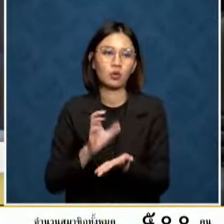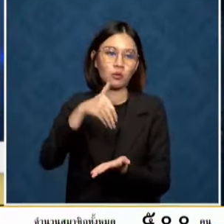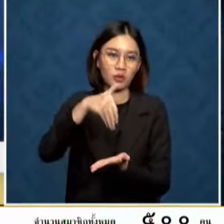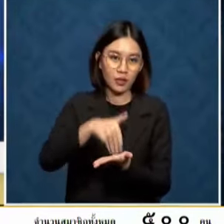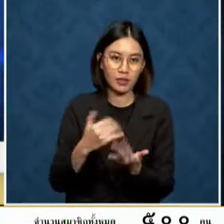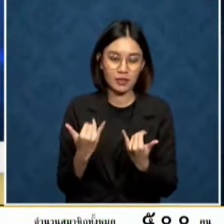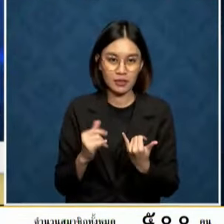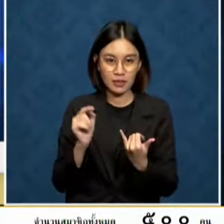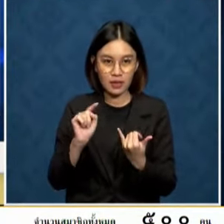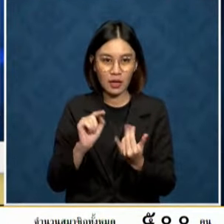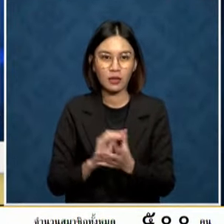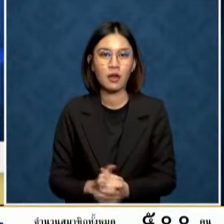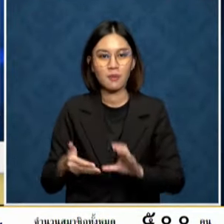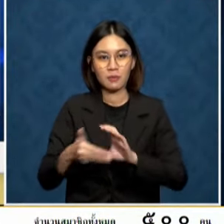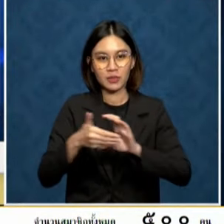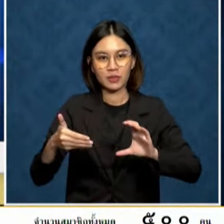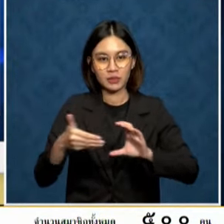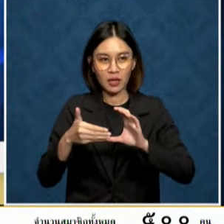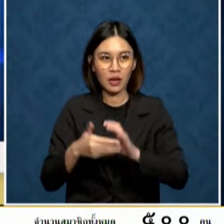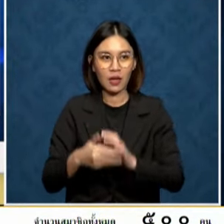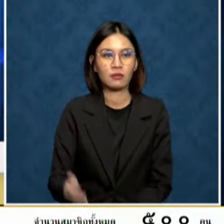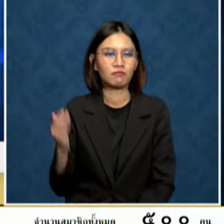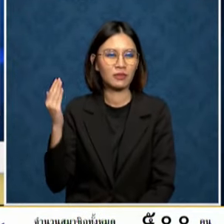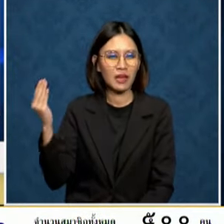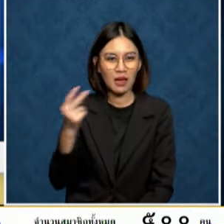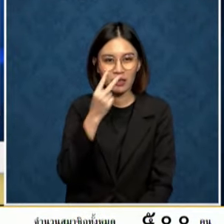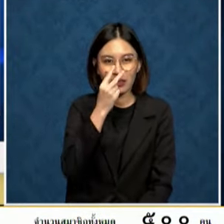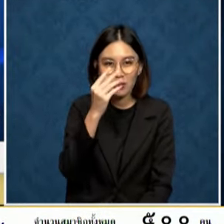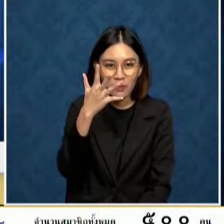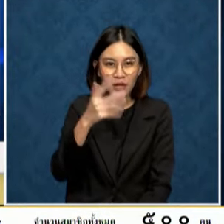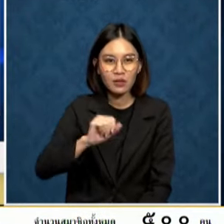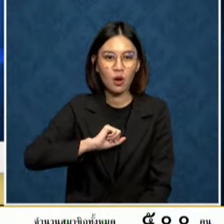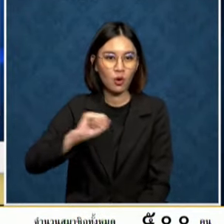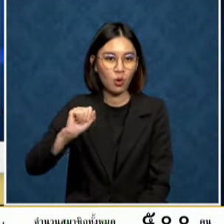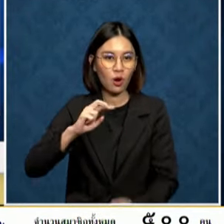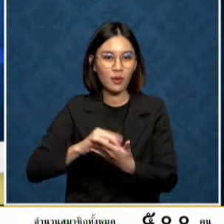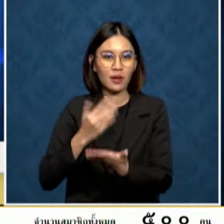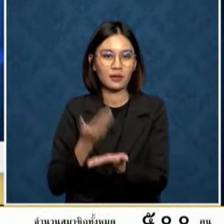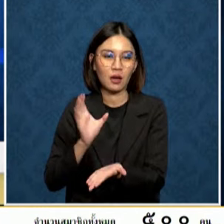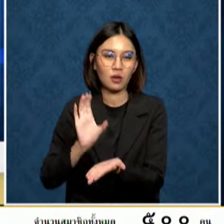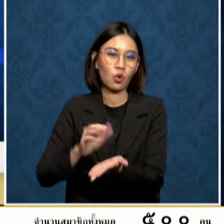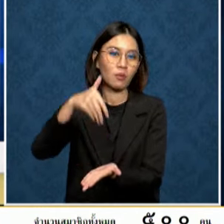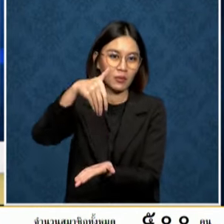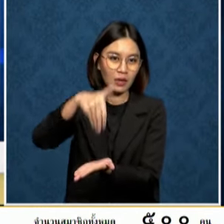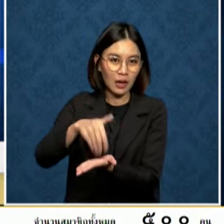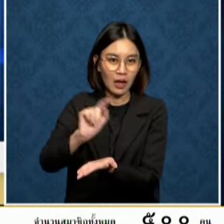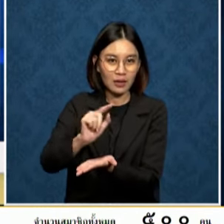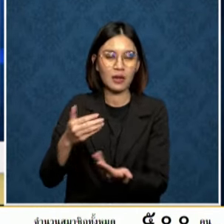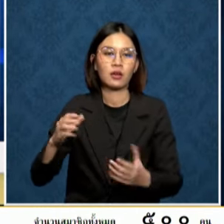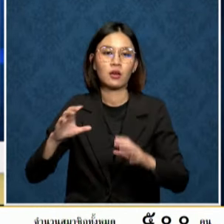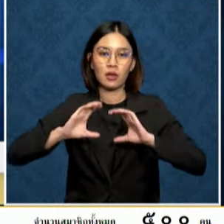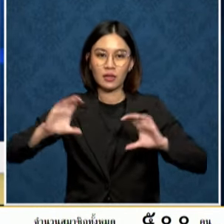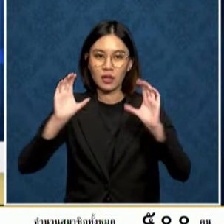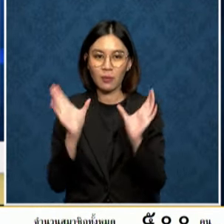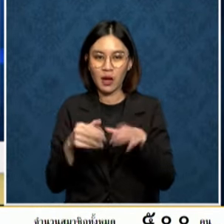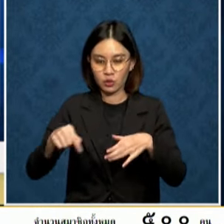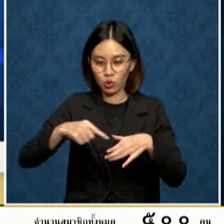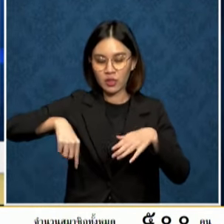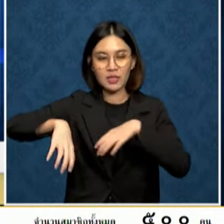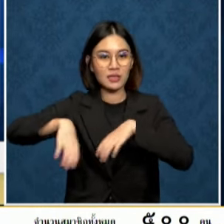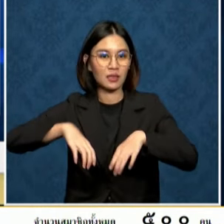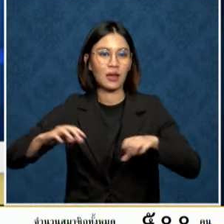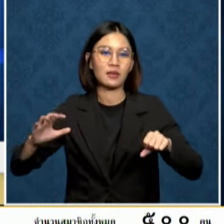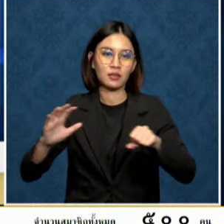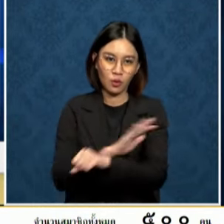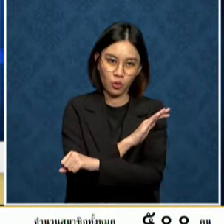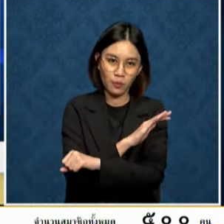ถ้ามาทานฮะได์แรก หันขวามาอากจะมองไม่เหน แต่ด้านขวานนี้คือบกลางที่รัฐบาลชุดนี้ จัดเต็แ็ก